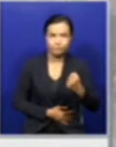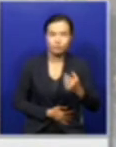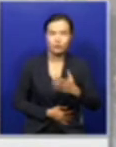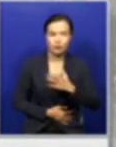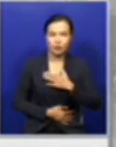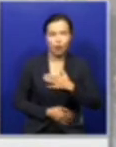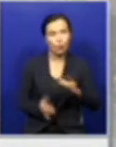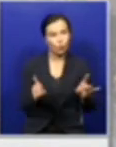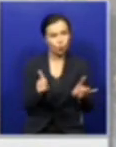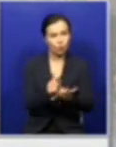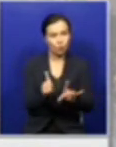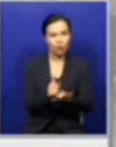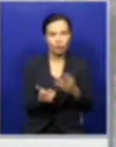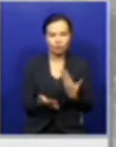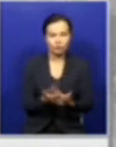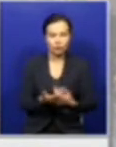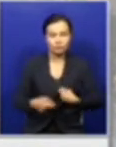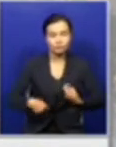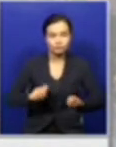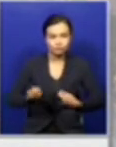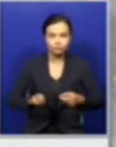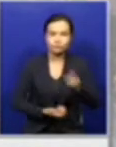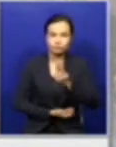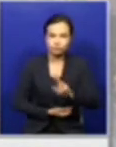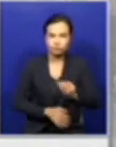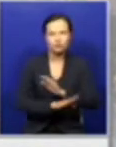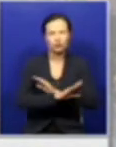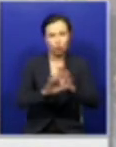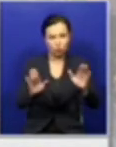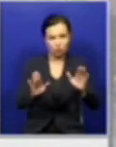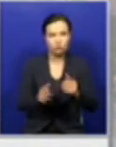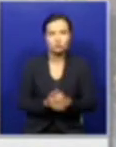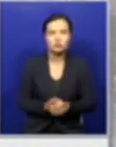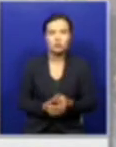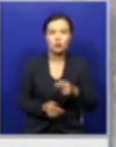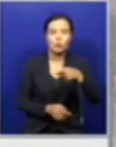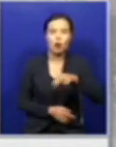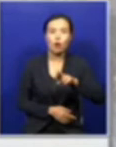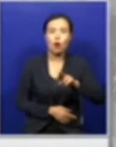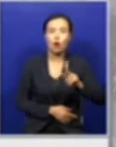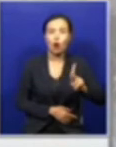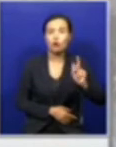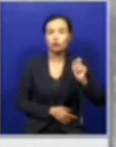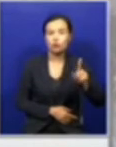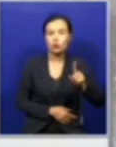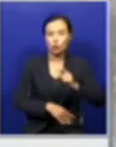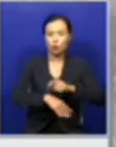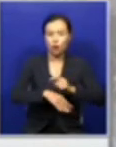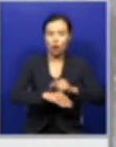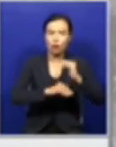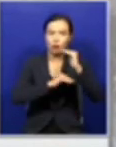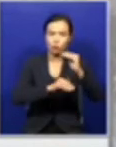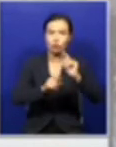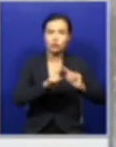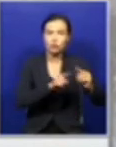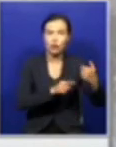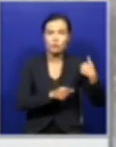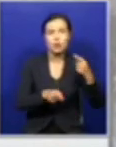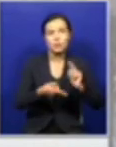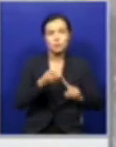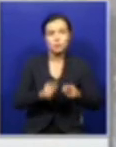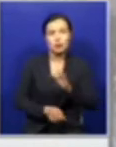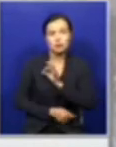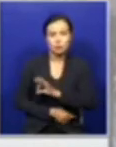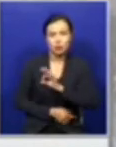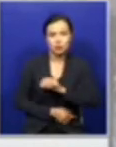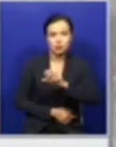ประสิทธิภาพในการใช้เงินยกเลิกนะครับในเรื่องพรก.ฉุกเฉินเคอร์ฟิวดังที่เพื่อนสมาชิกผู้แทนราษฎ